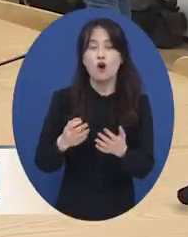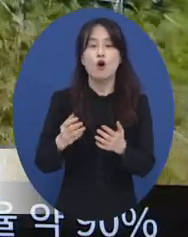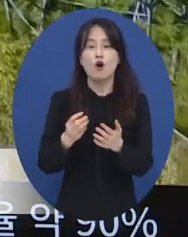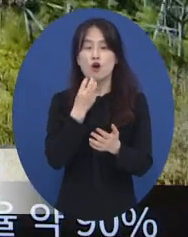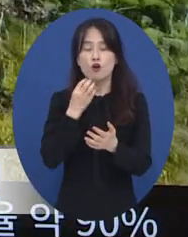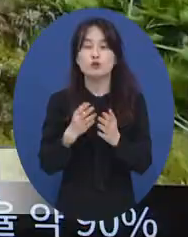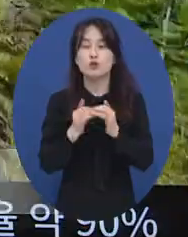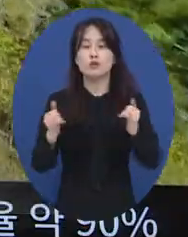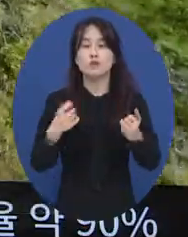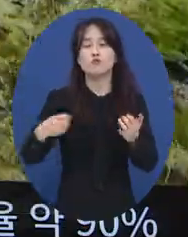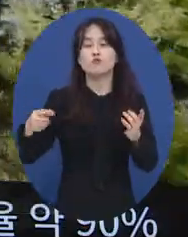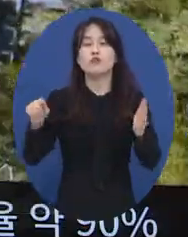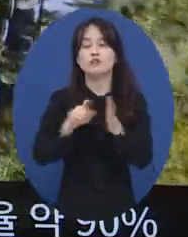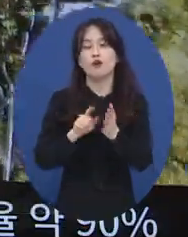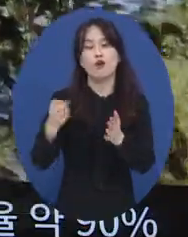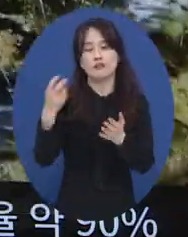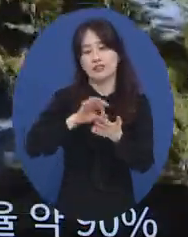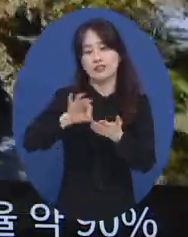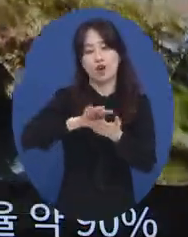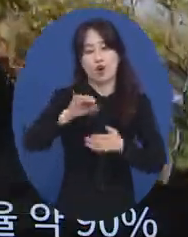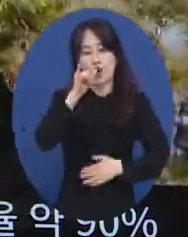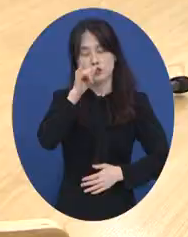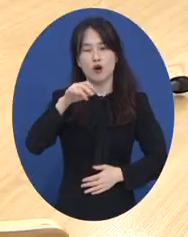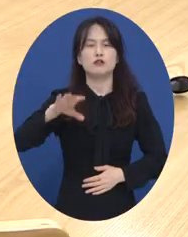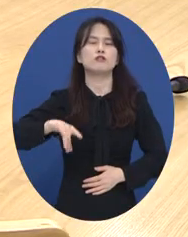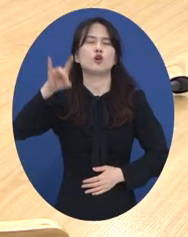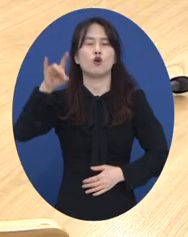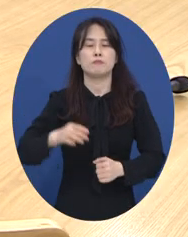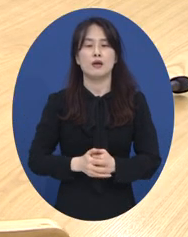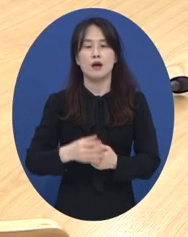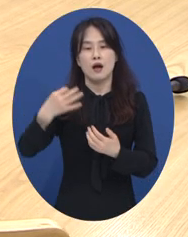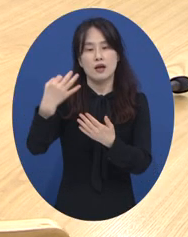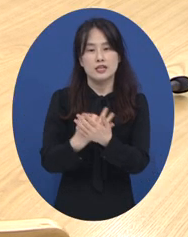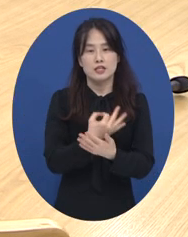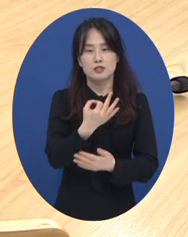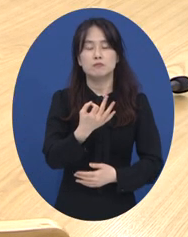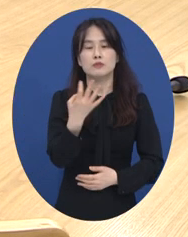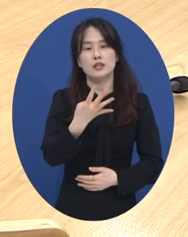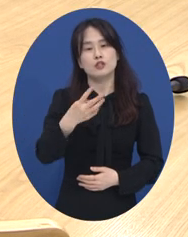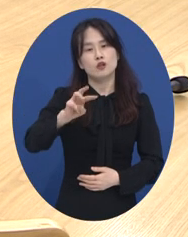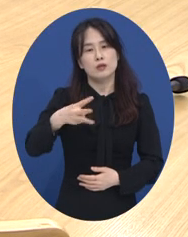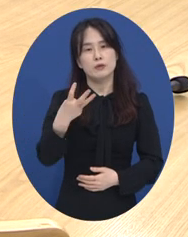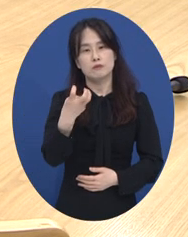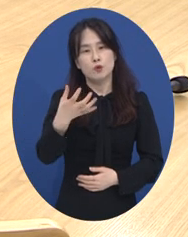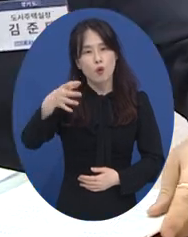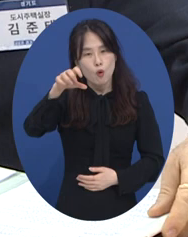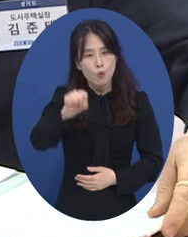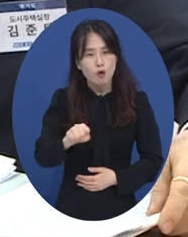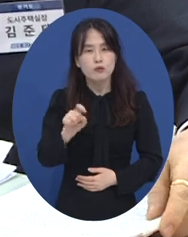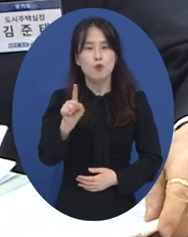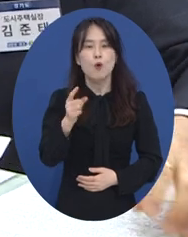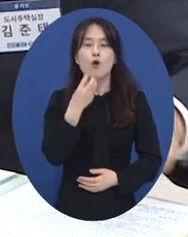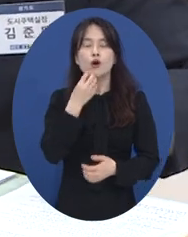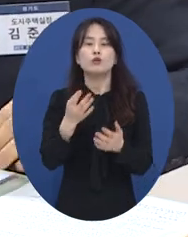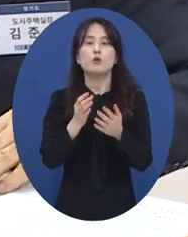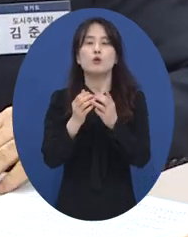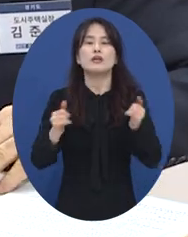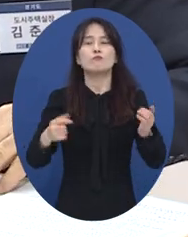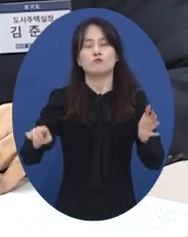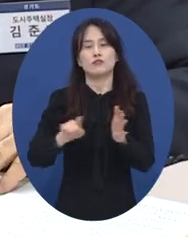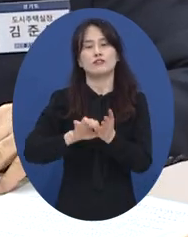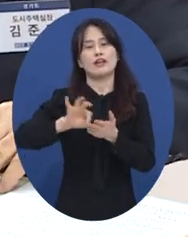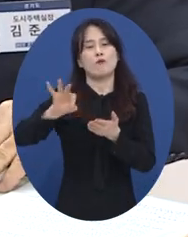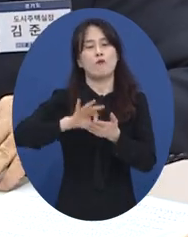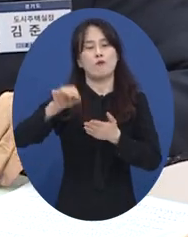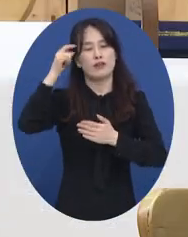도민에게 환원하는 건 이번이 처음. 다산 신도시 개발을 통해 발생하는 이익금 약 4,330억 원은 도민에게